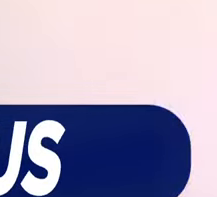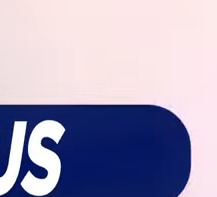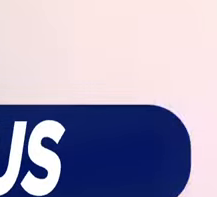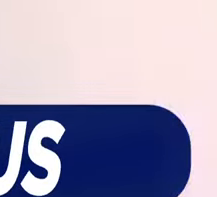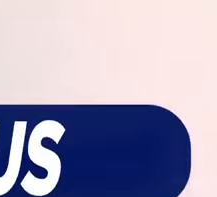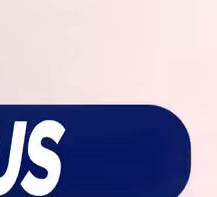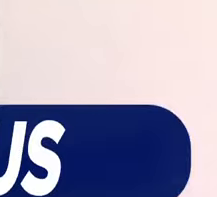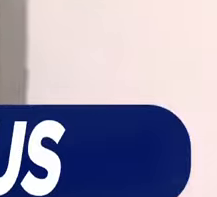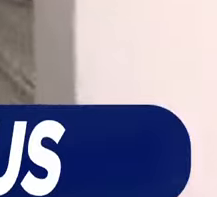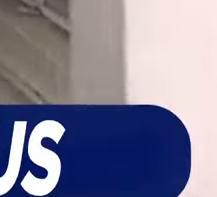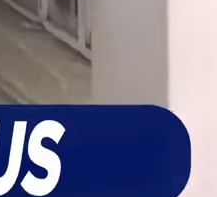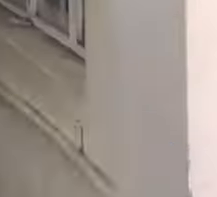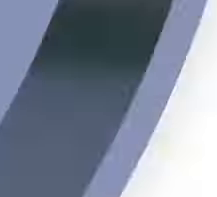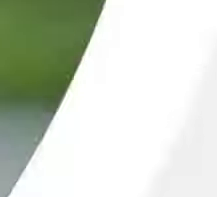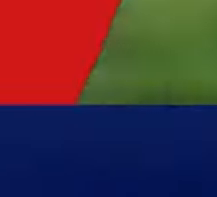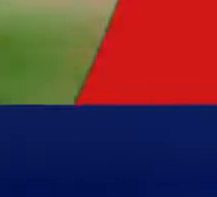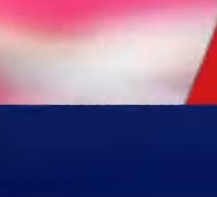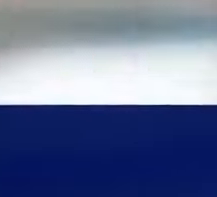mga kawatan.